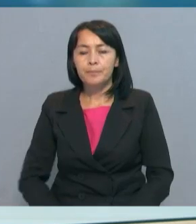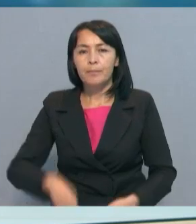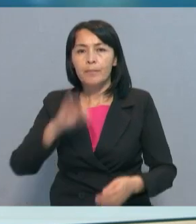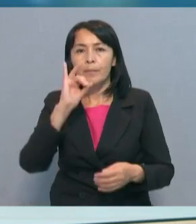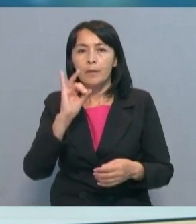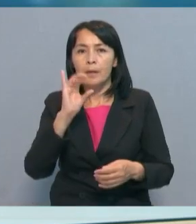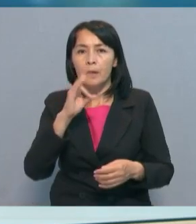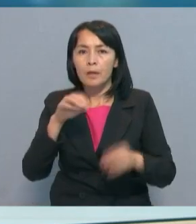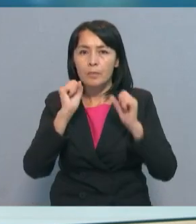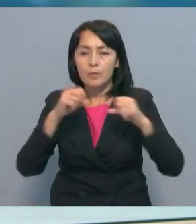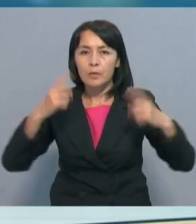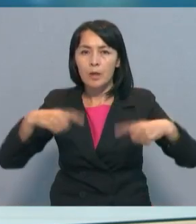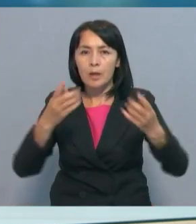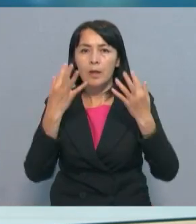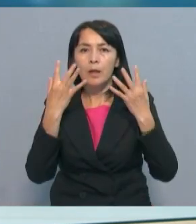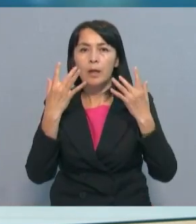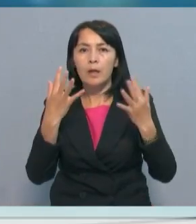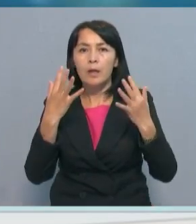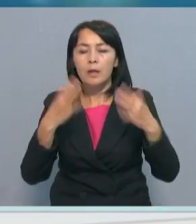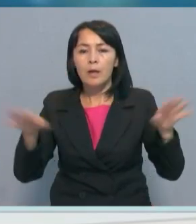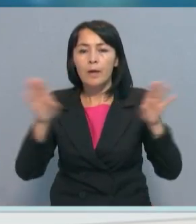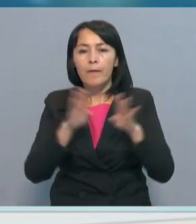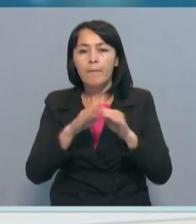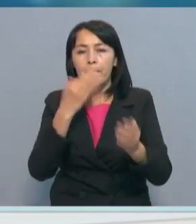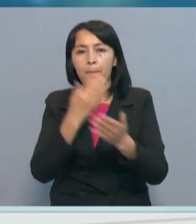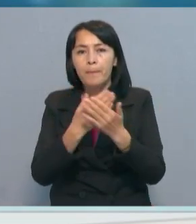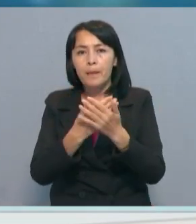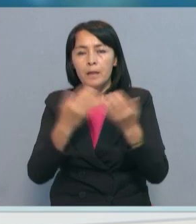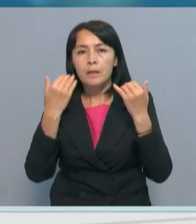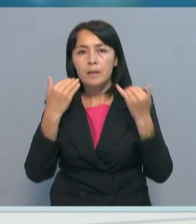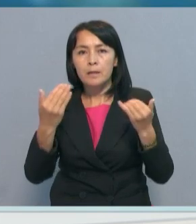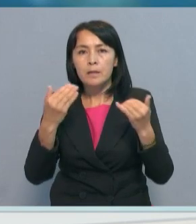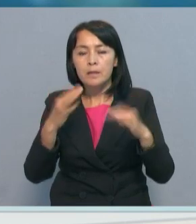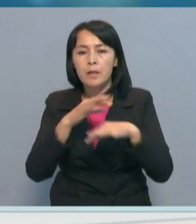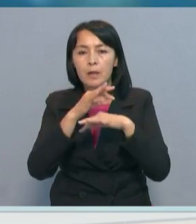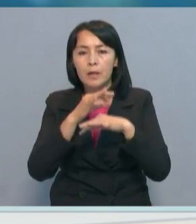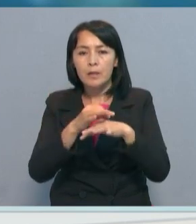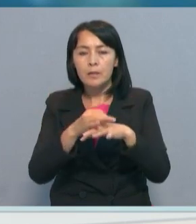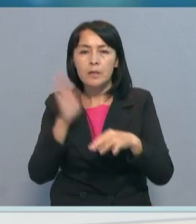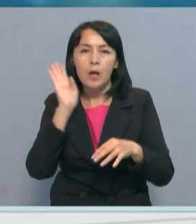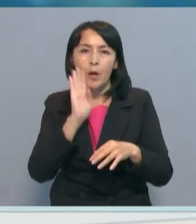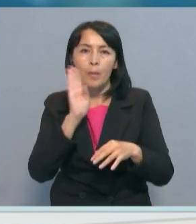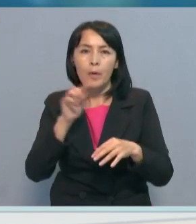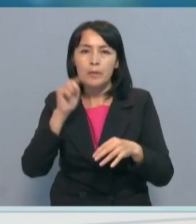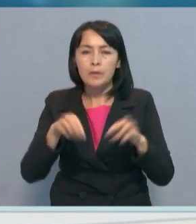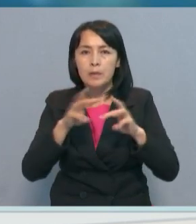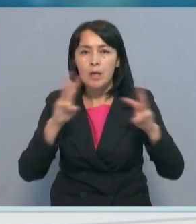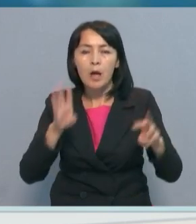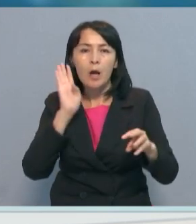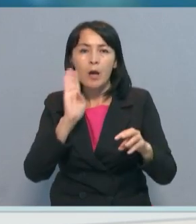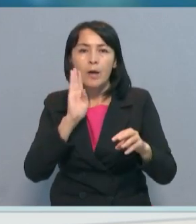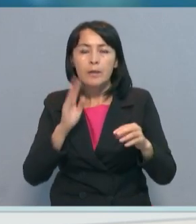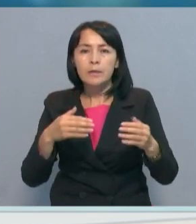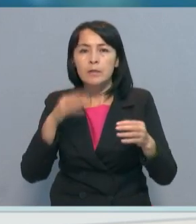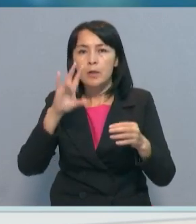Иран может построить в Казахстане несколько гидросооружений и предоставить технологии транспортировки поливной воды министр водных ресурсов и